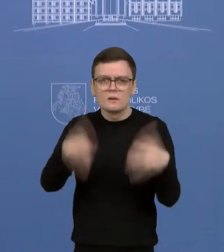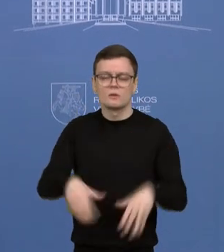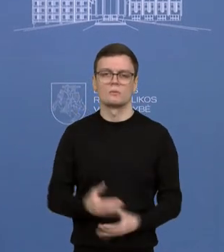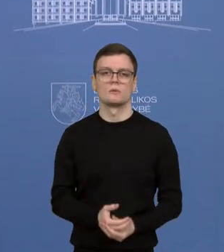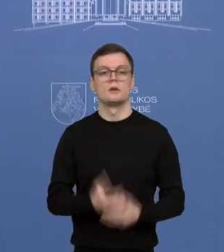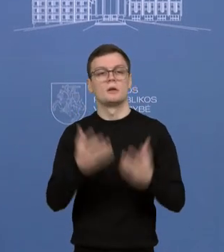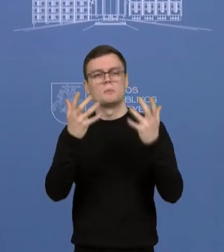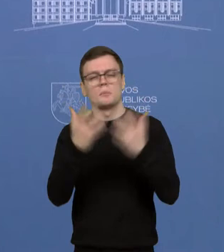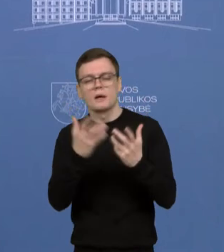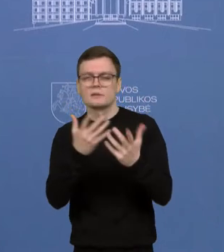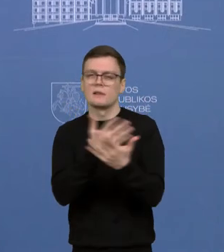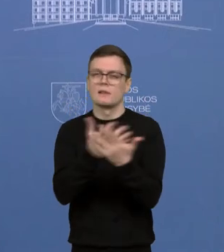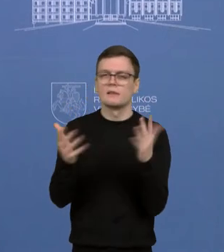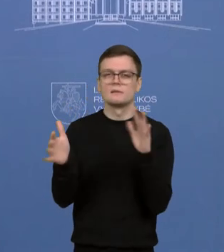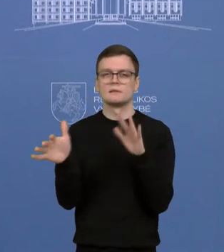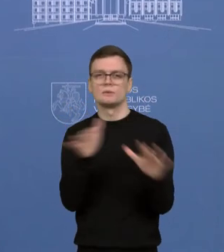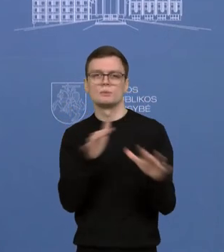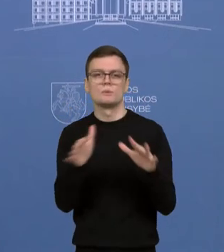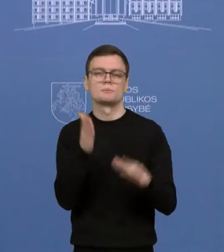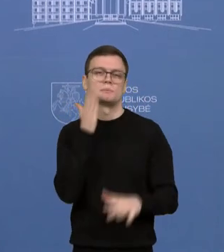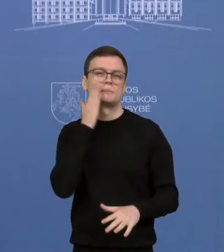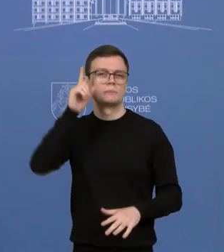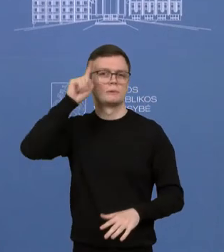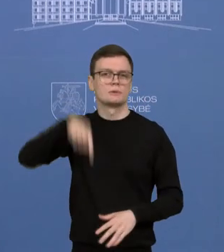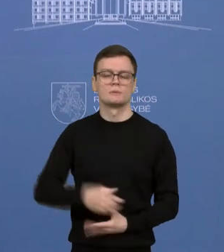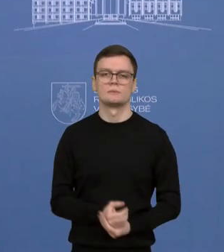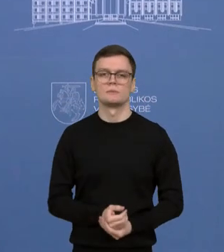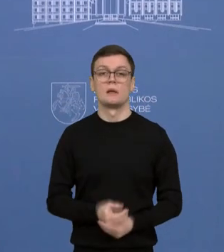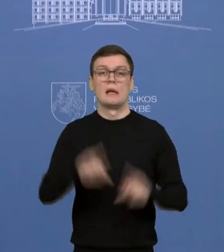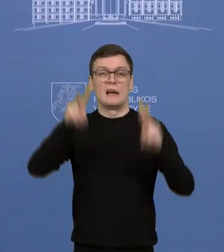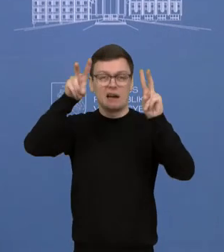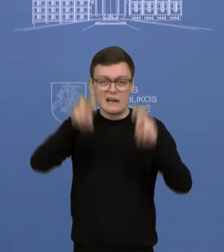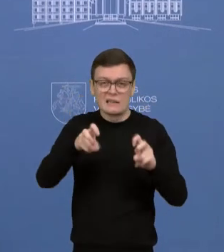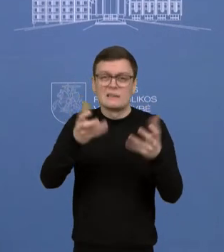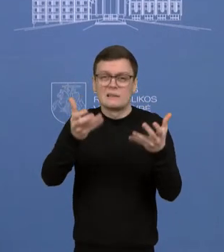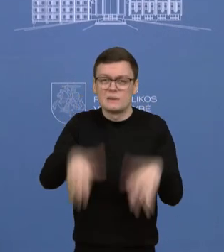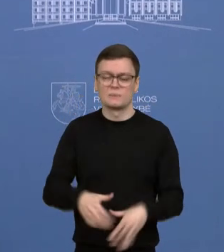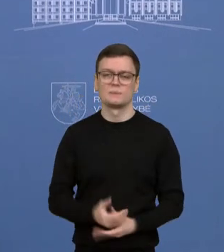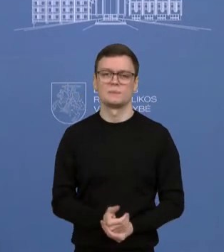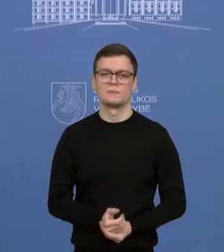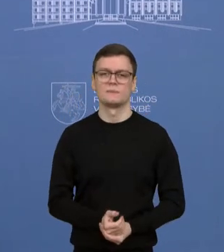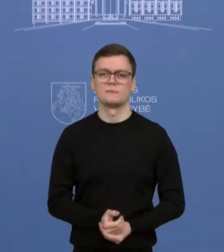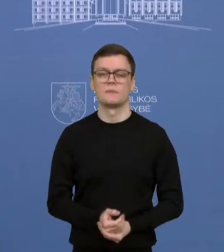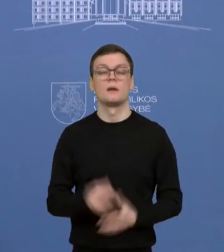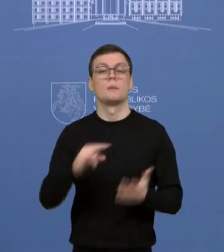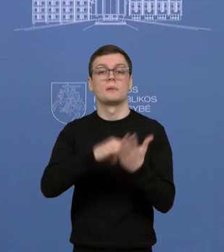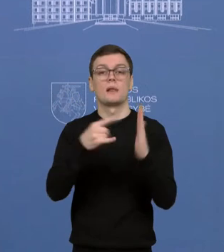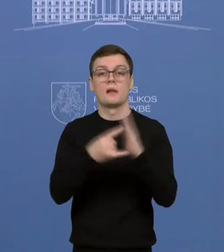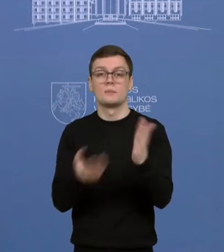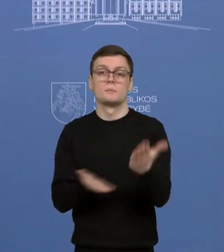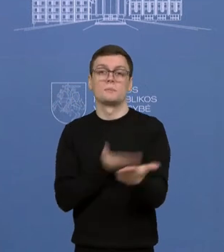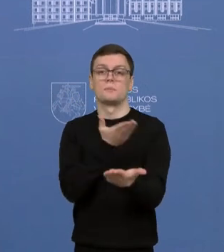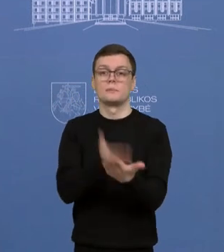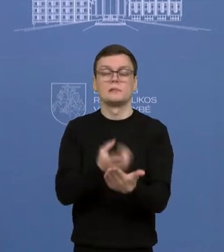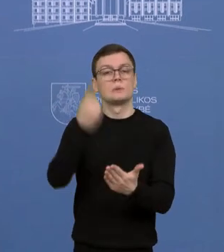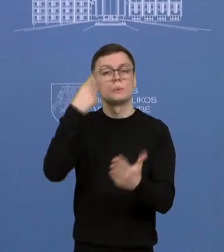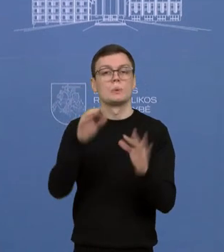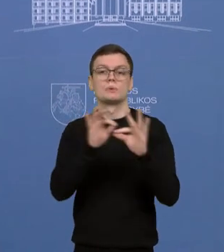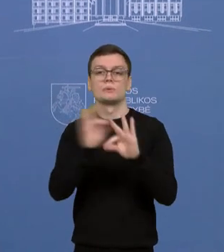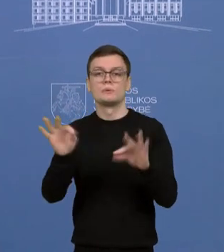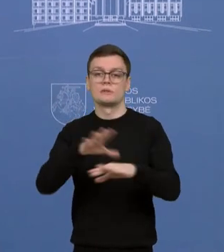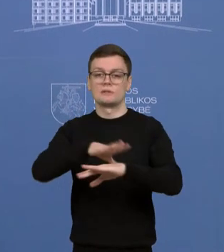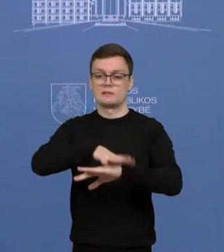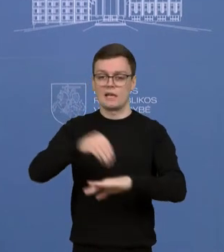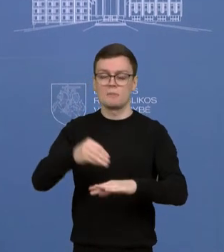įvairius variantus, kaip sakant, analizė yra atlikta. Planas buvo pristatyti siūlymus